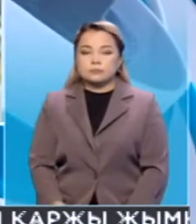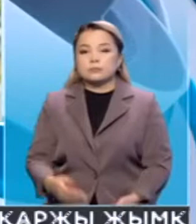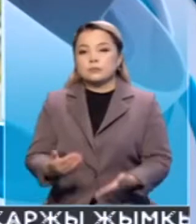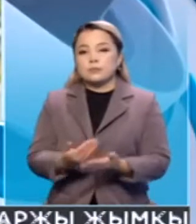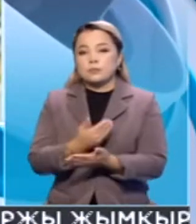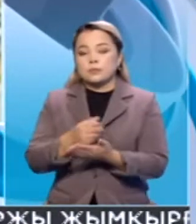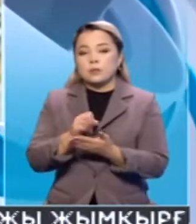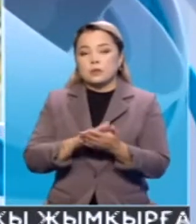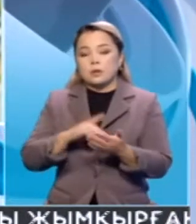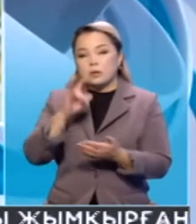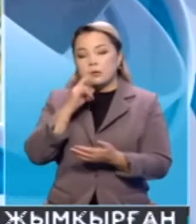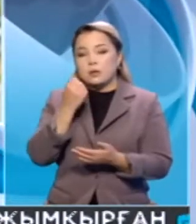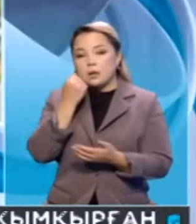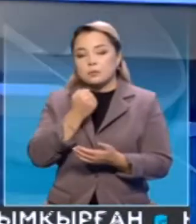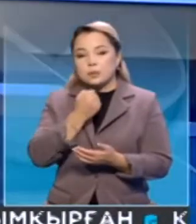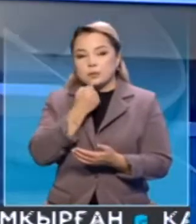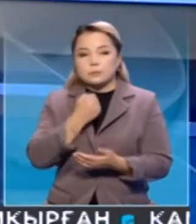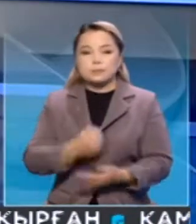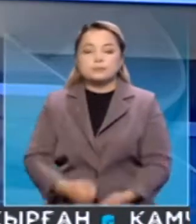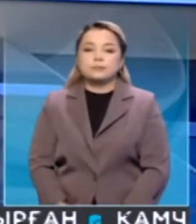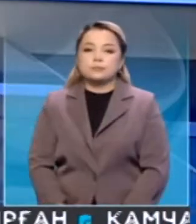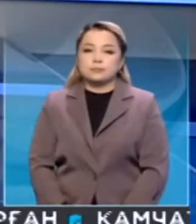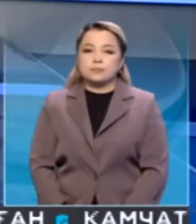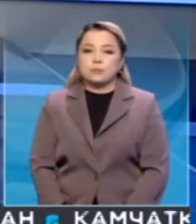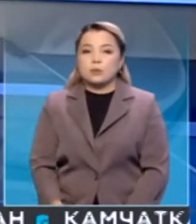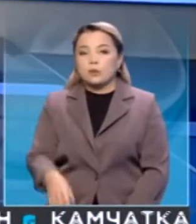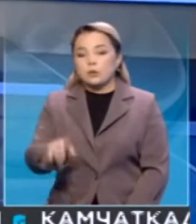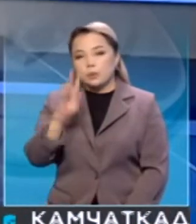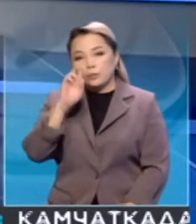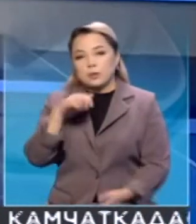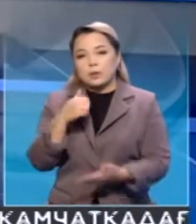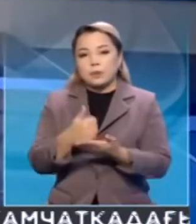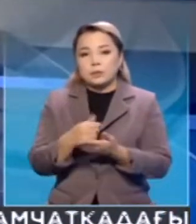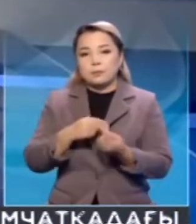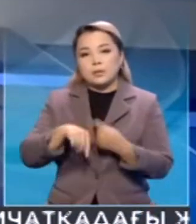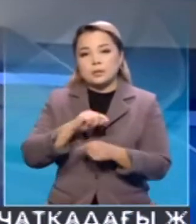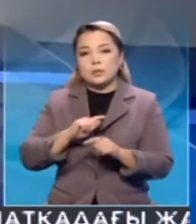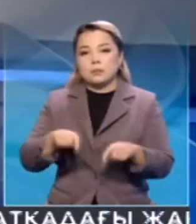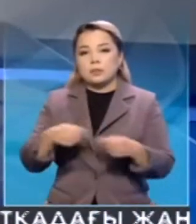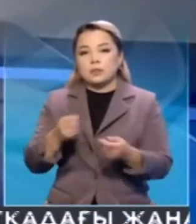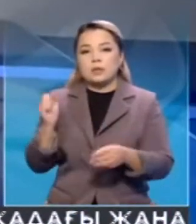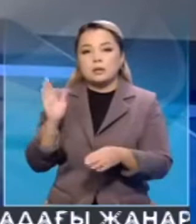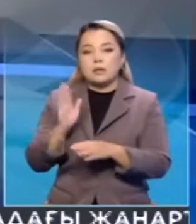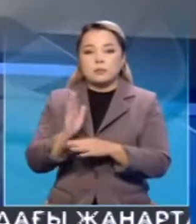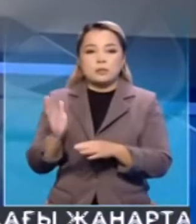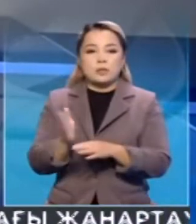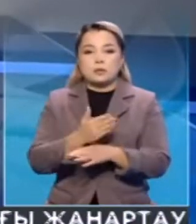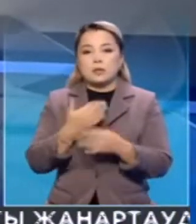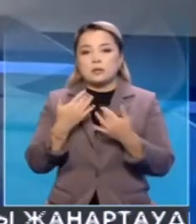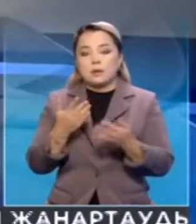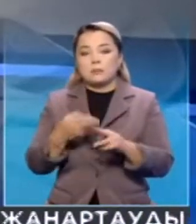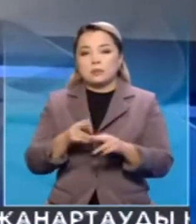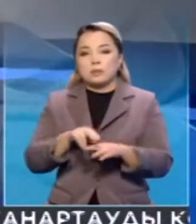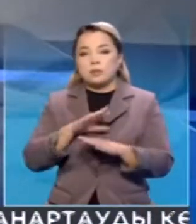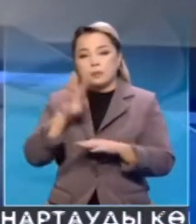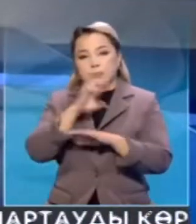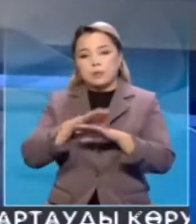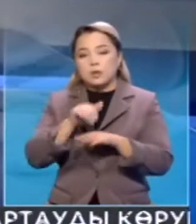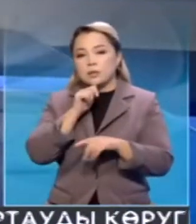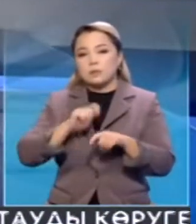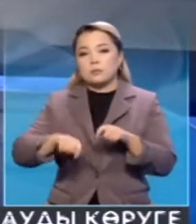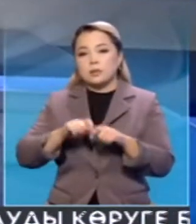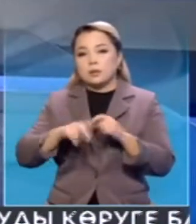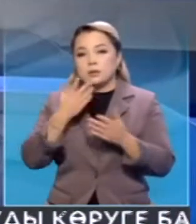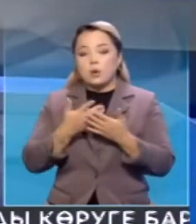күтеміз. Жалғастырайық. Үкімет басшысы бизнеске қойылған негізсіз талаптарды алып тастамаған мемлекеттік органдарды сынға